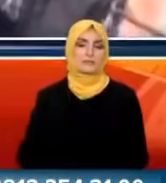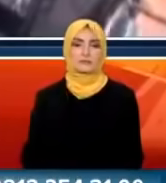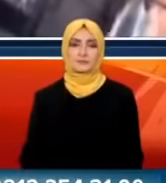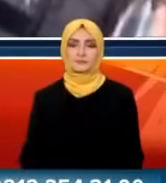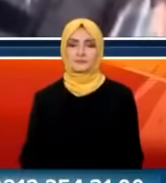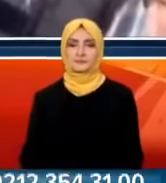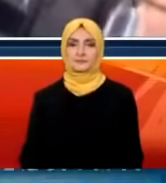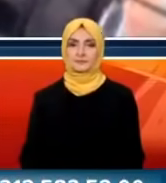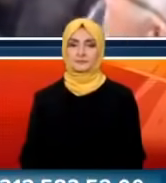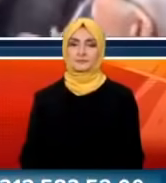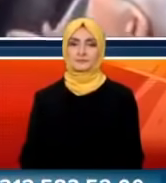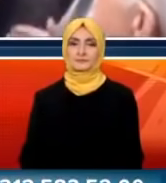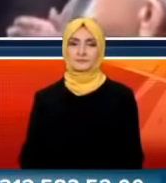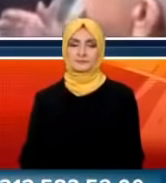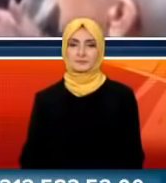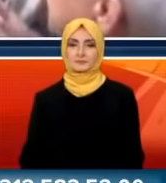Küfürler savurarak